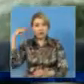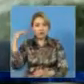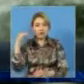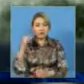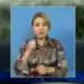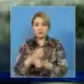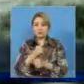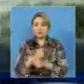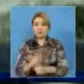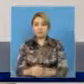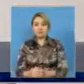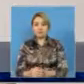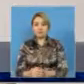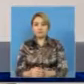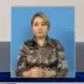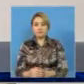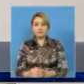актюбинские деятели.